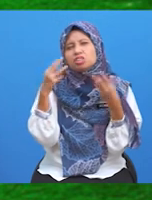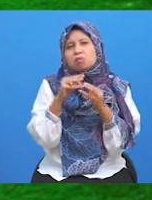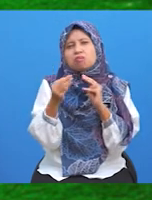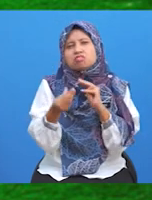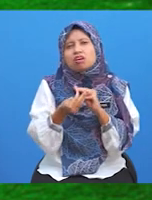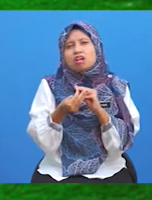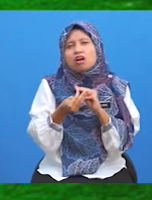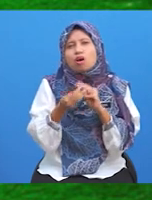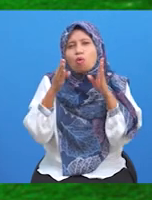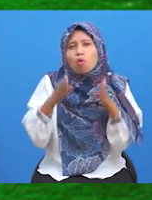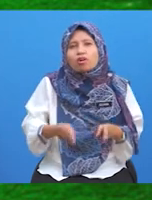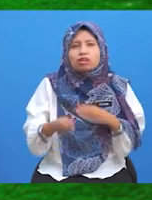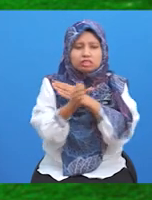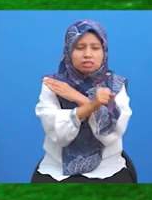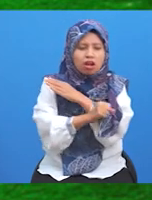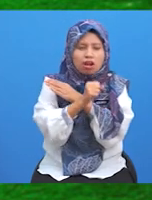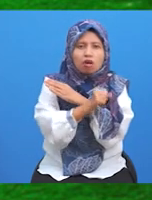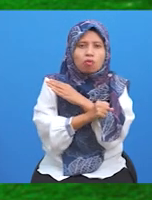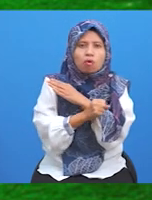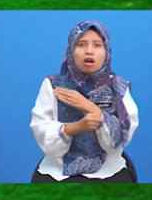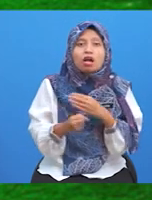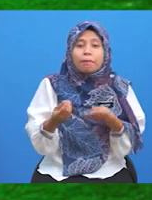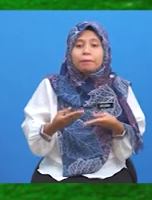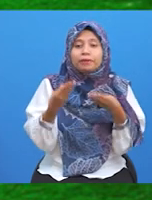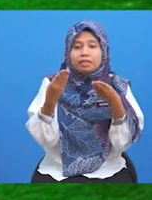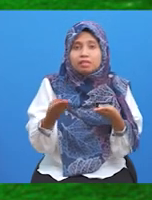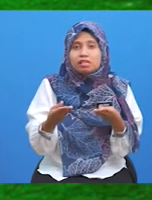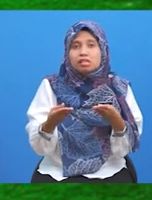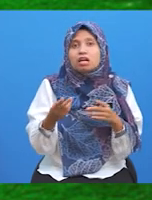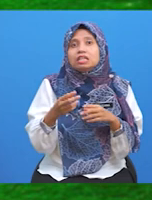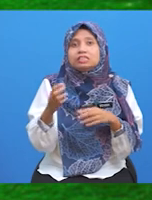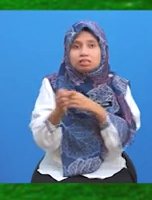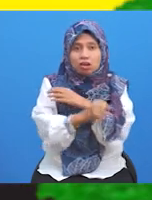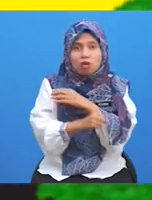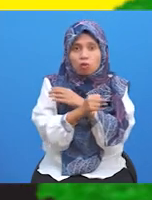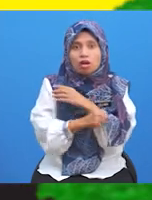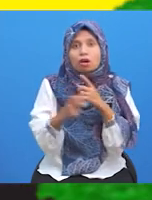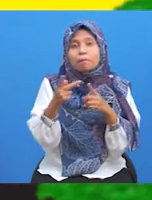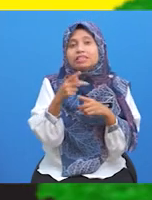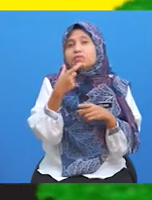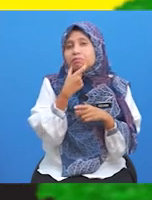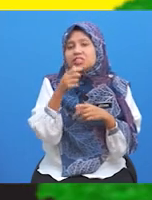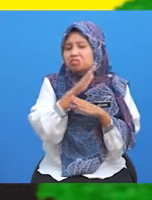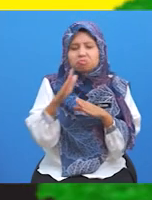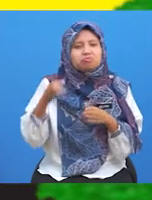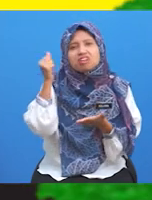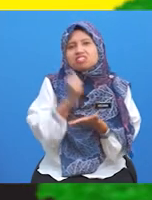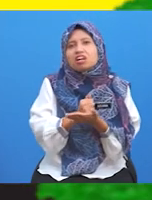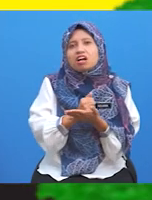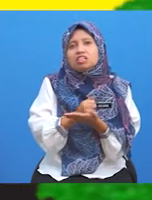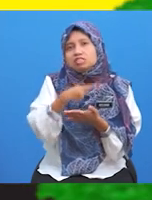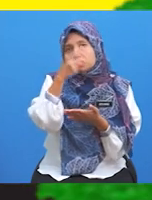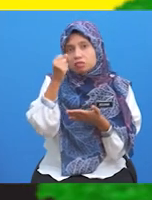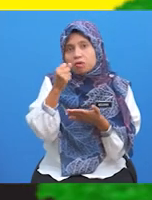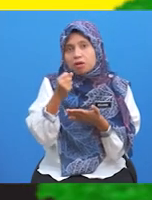kalangan penduduk peribumi bahawa penyerahan Sarawak adalah tidak sah. Hal ini disebabkan